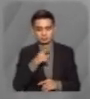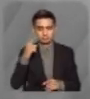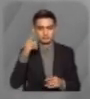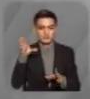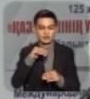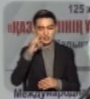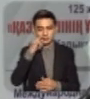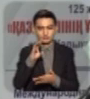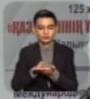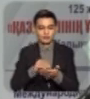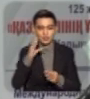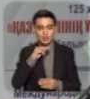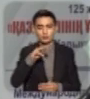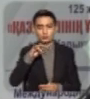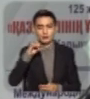современных казахстанцев.